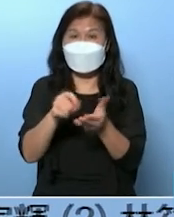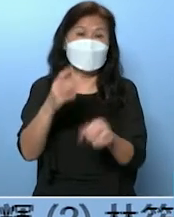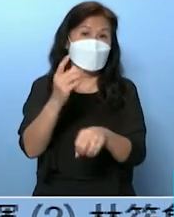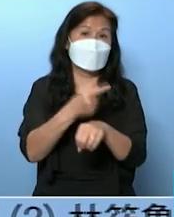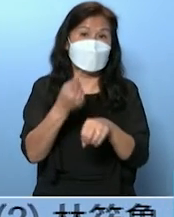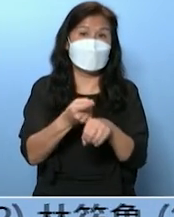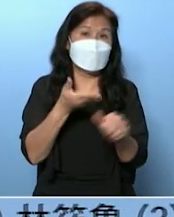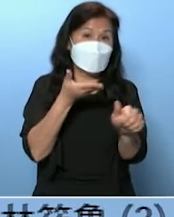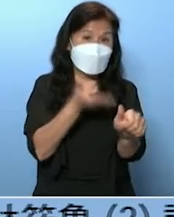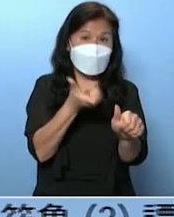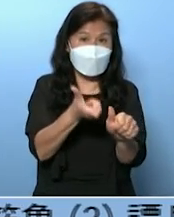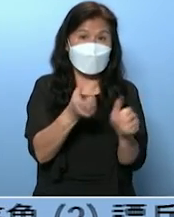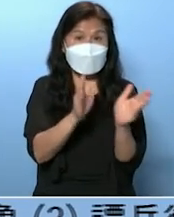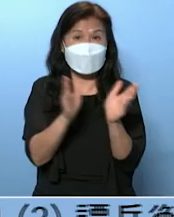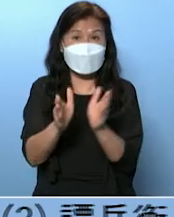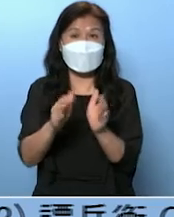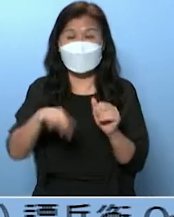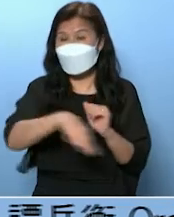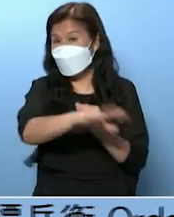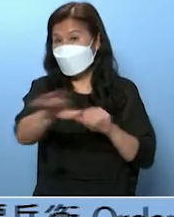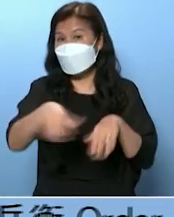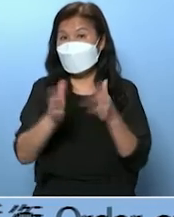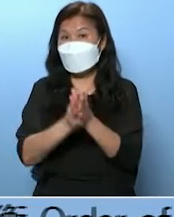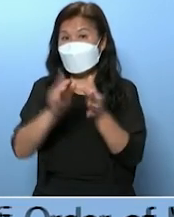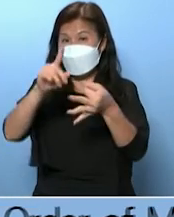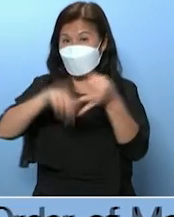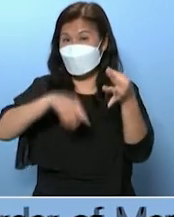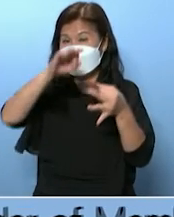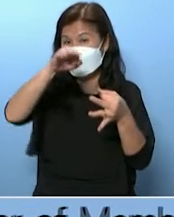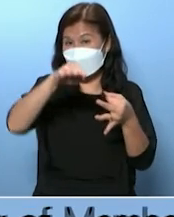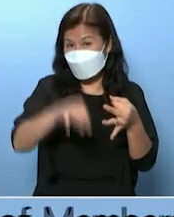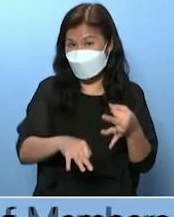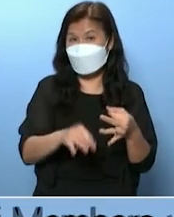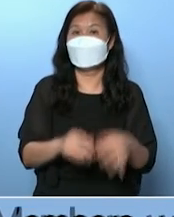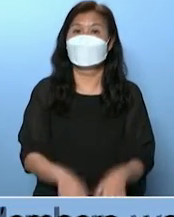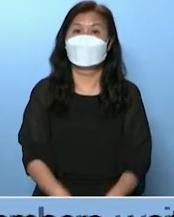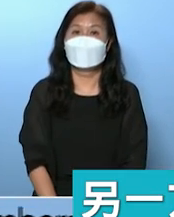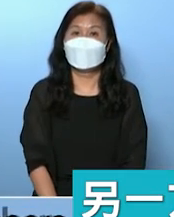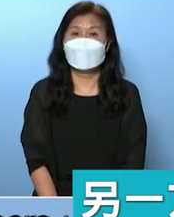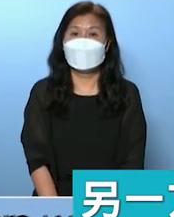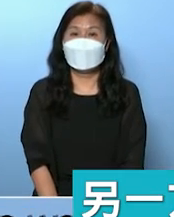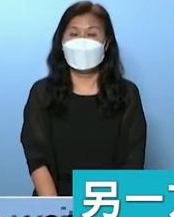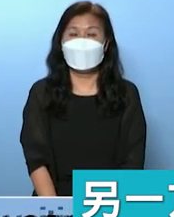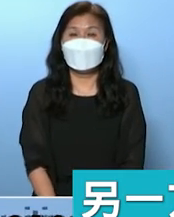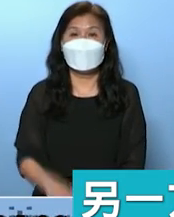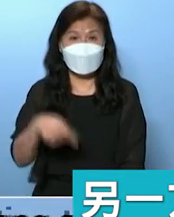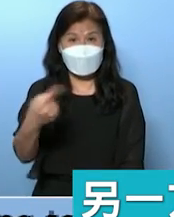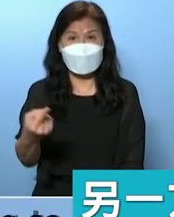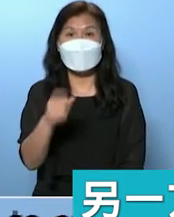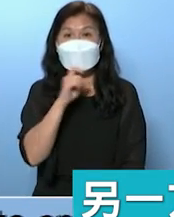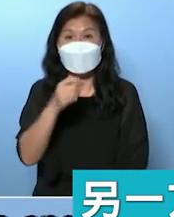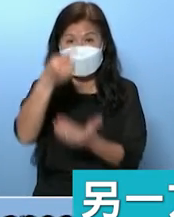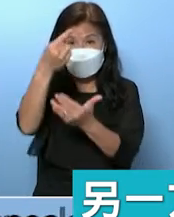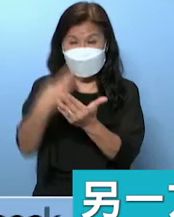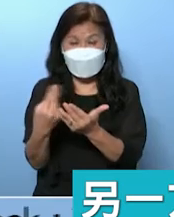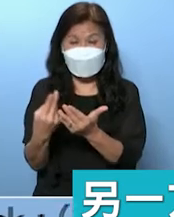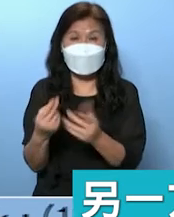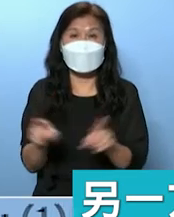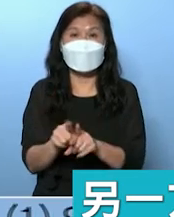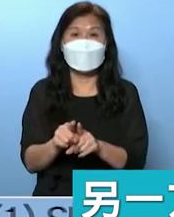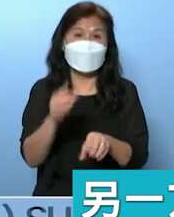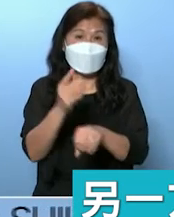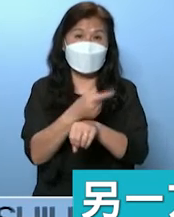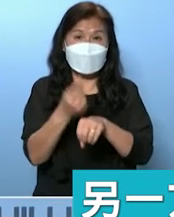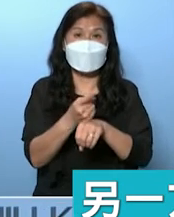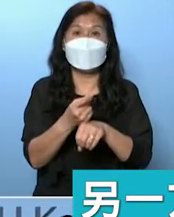追討欠租安排所涵蓋的指明處所的類型。另一方面，條例草案是暫緩某